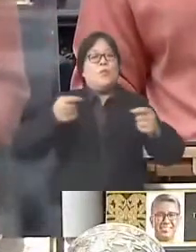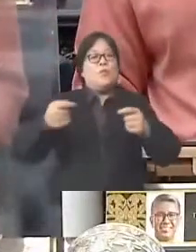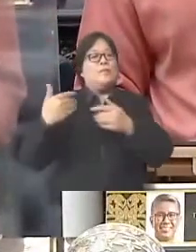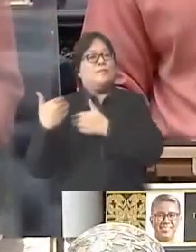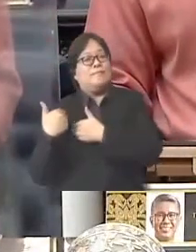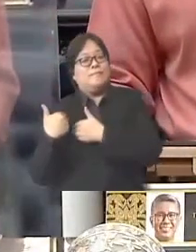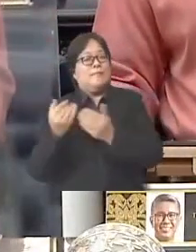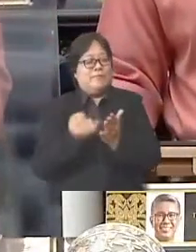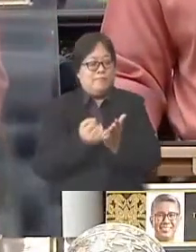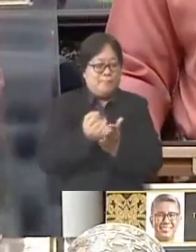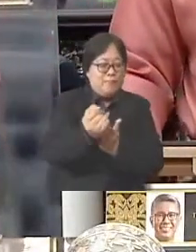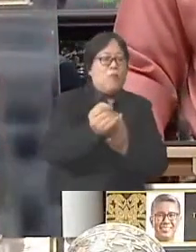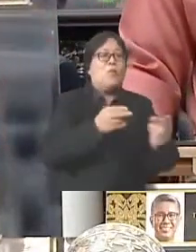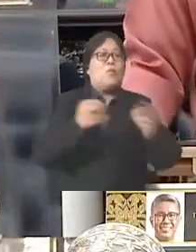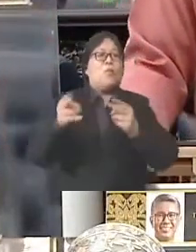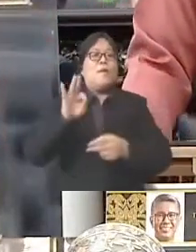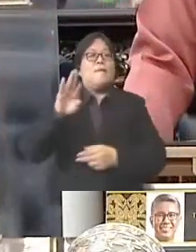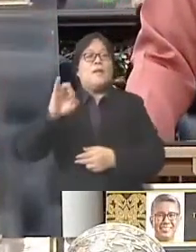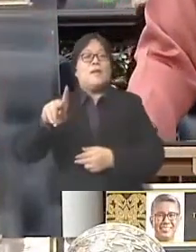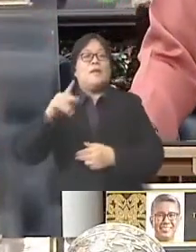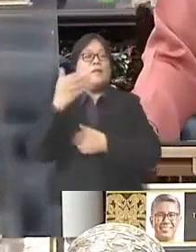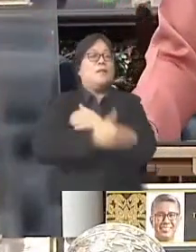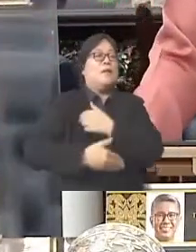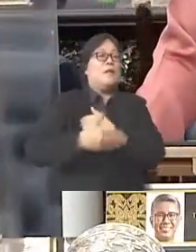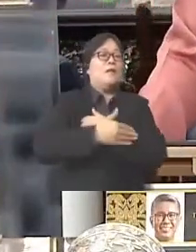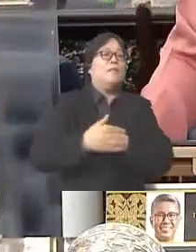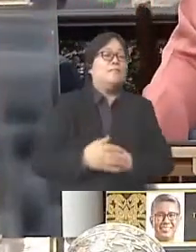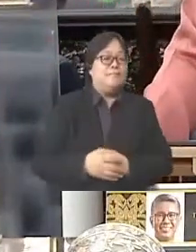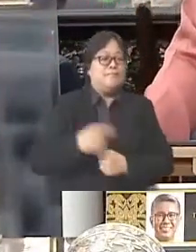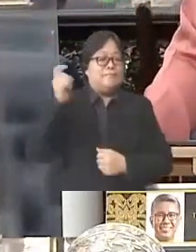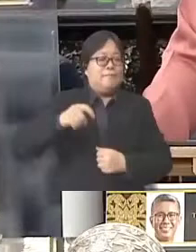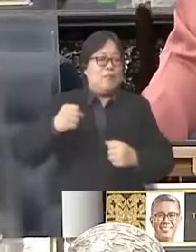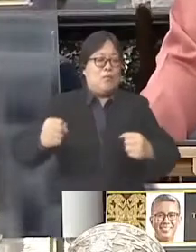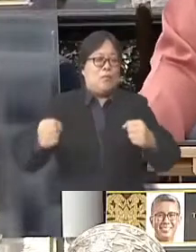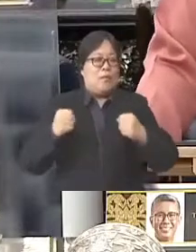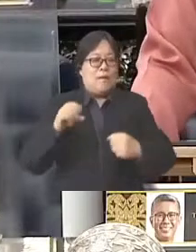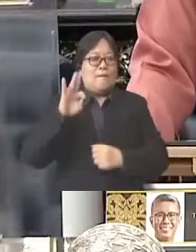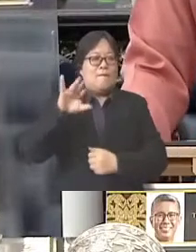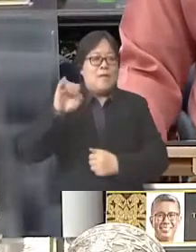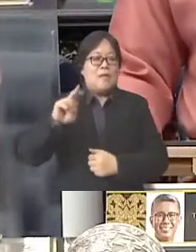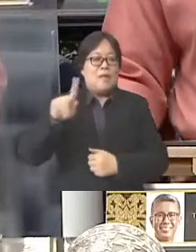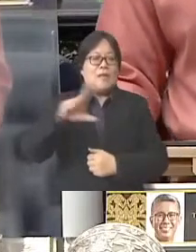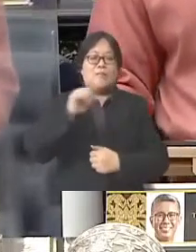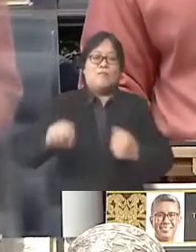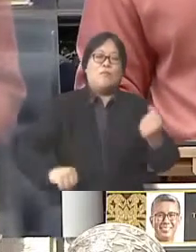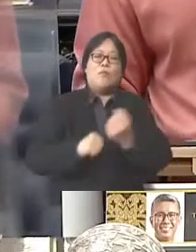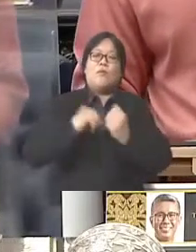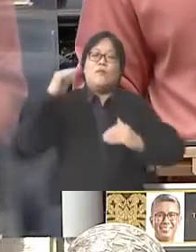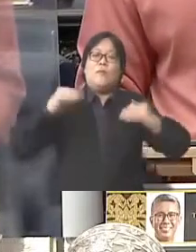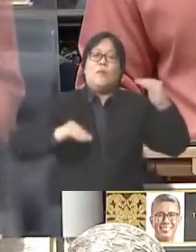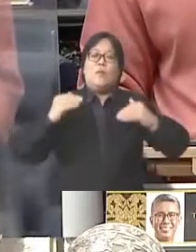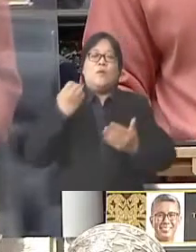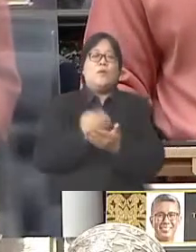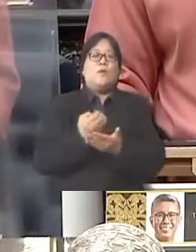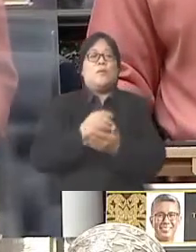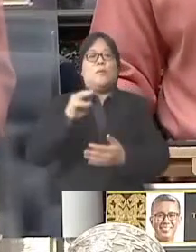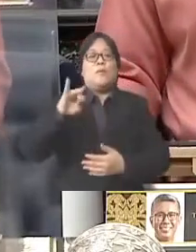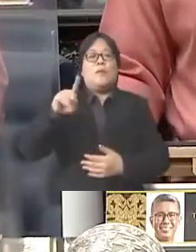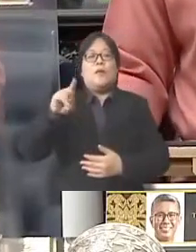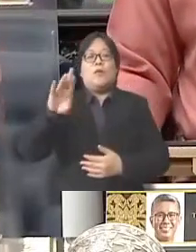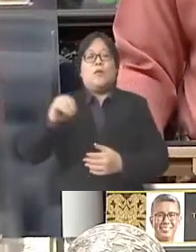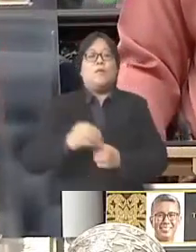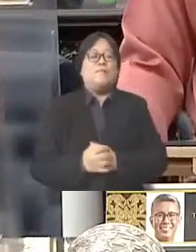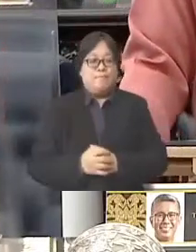accountability dan ketulusan dalam pengurusan fiskal negara bagi memastikan kemampuan nanti scale dan menyokong kestabilan ekonomi makro